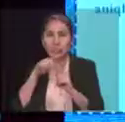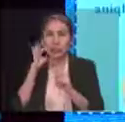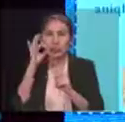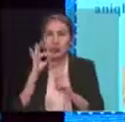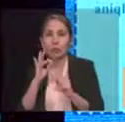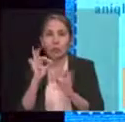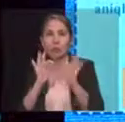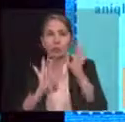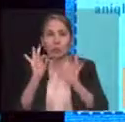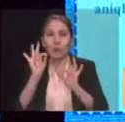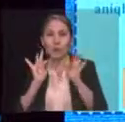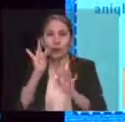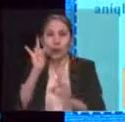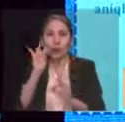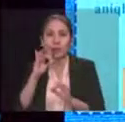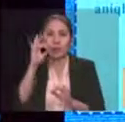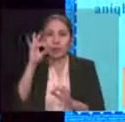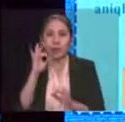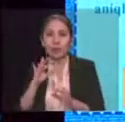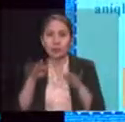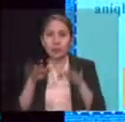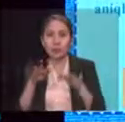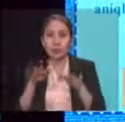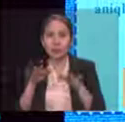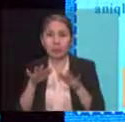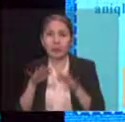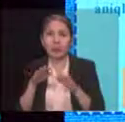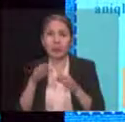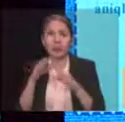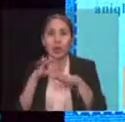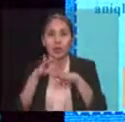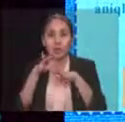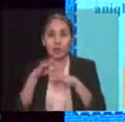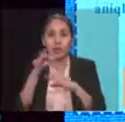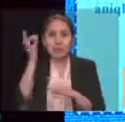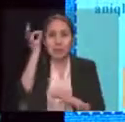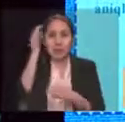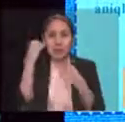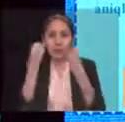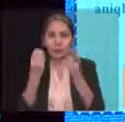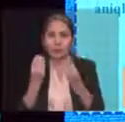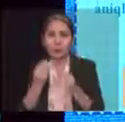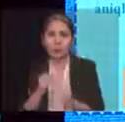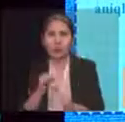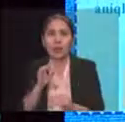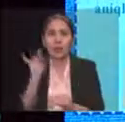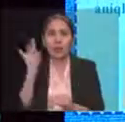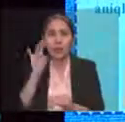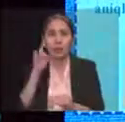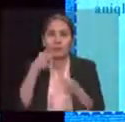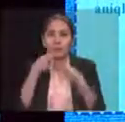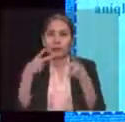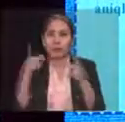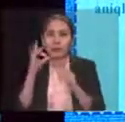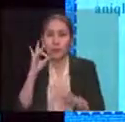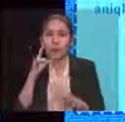o'lchovini n gradusli yoy deb yuritilishini eslatib o'tamiz. Radiusi r ga teng